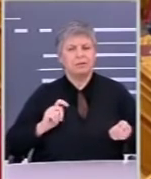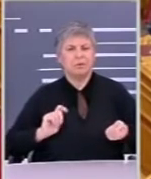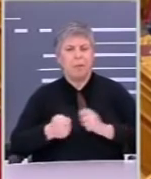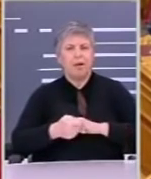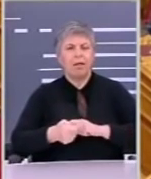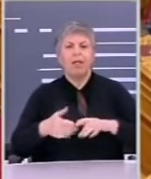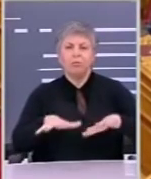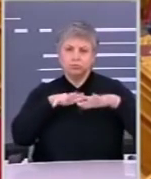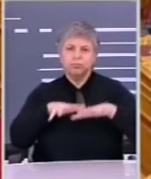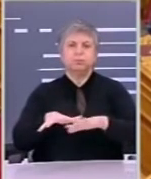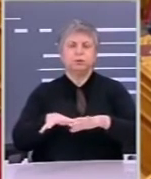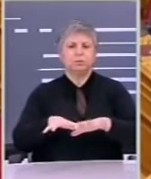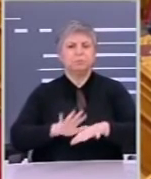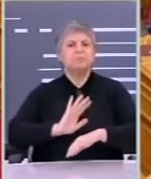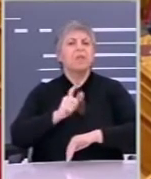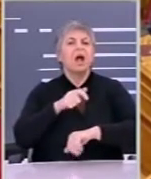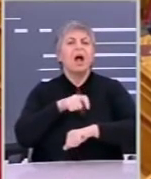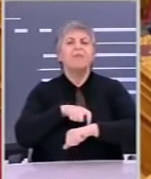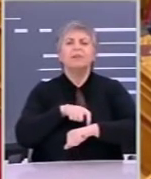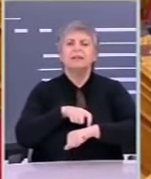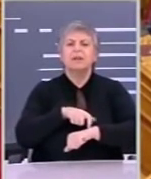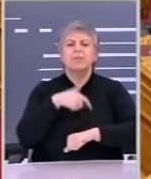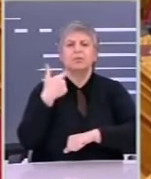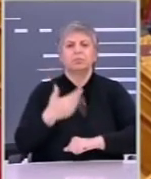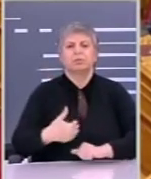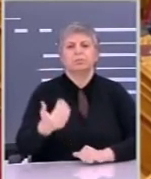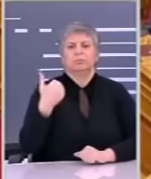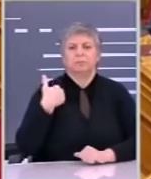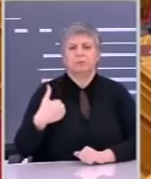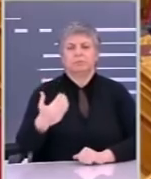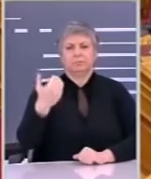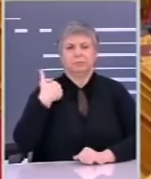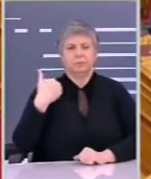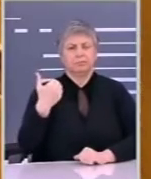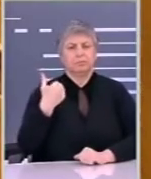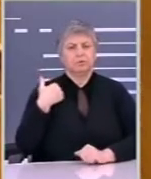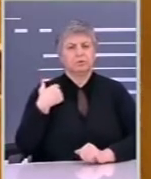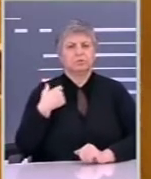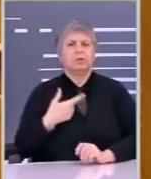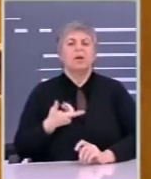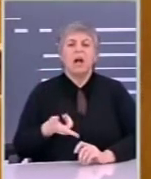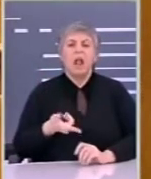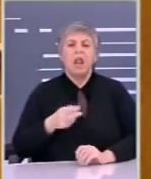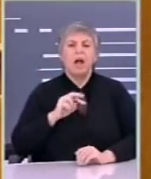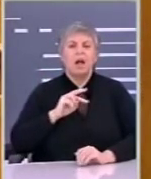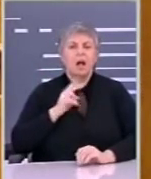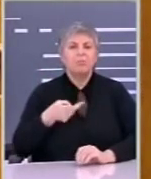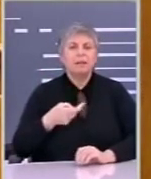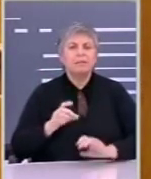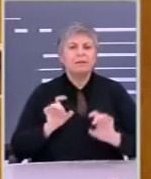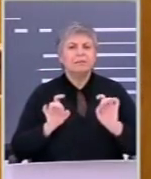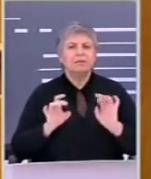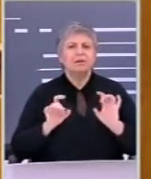Διότι τεθήκανε πολλά ερωτήματα, δεν δόθηκε καμία μέχρι τώρα απάντηση για ένα και κύριο